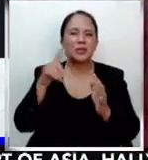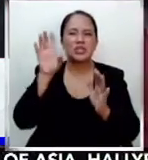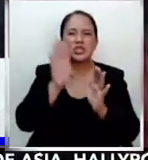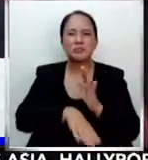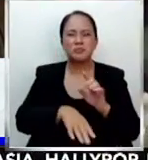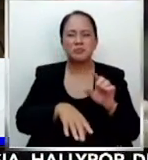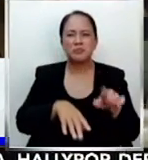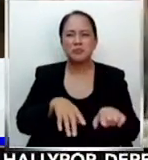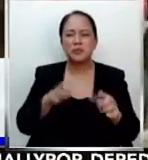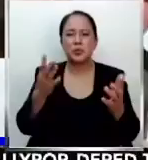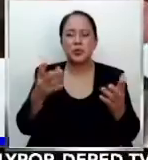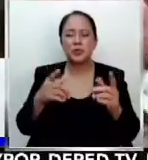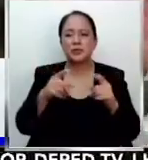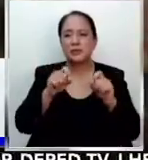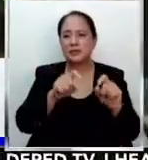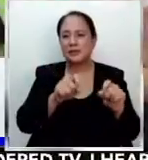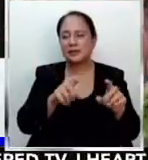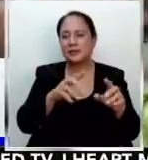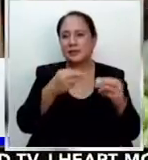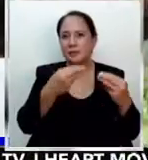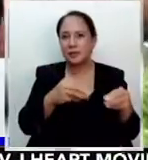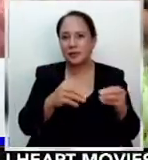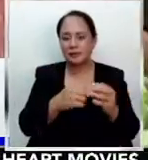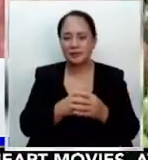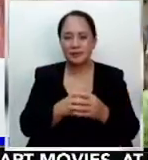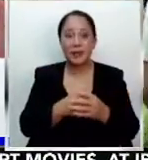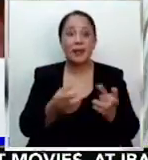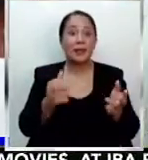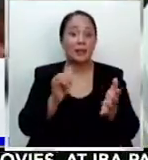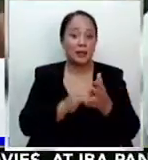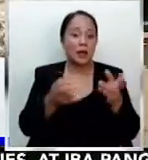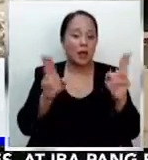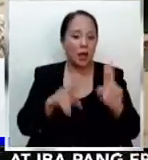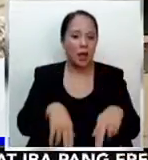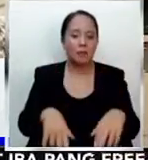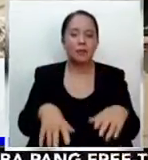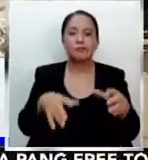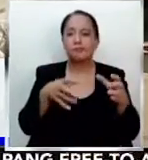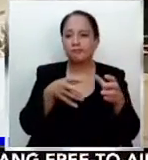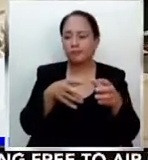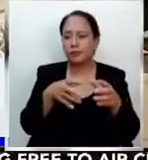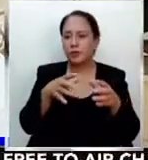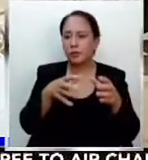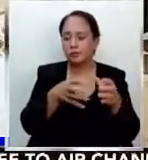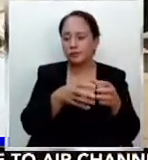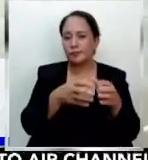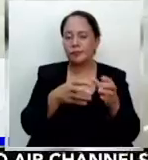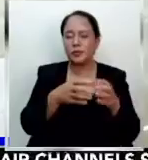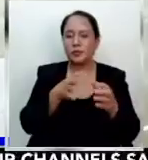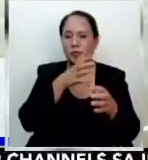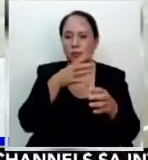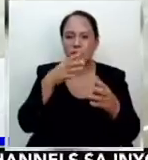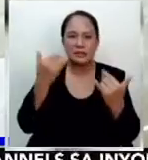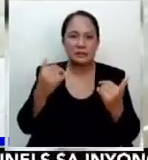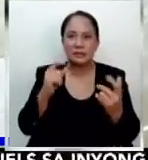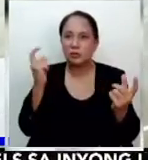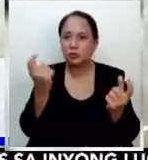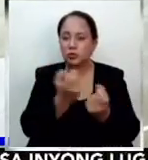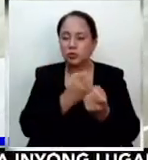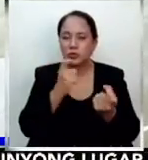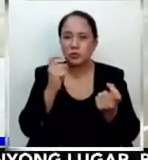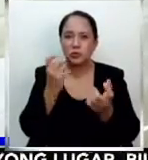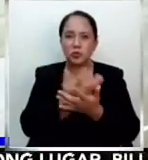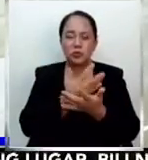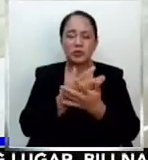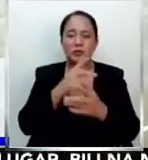presyo sa trading area. Ganito raw ang nagiging problema sa sektor ng agrikultura na hindi pa rin namo-modernize ayon sa Philippine Institute